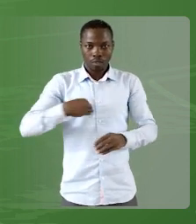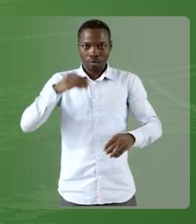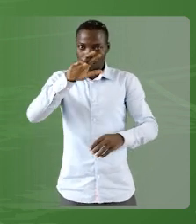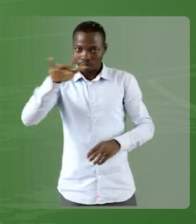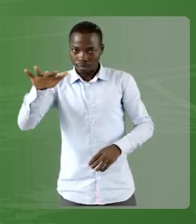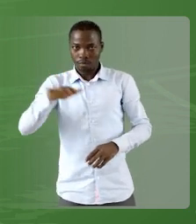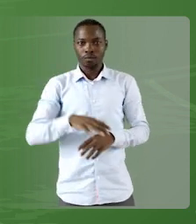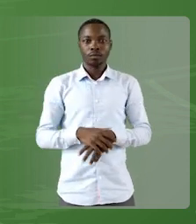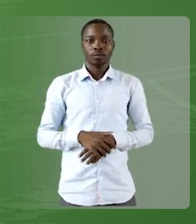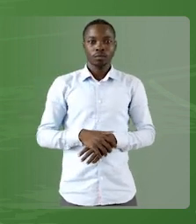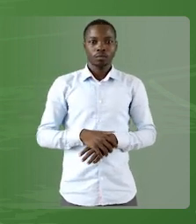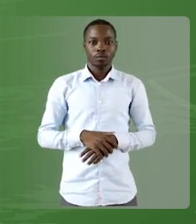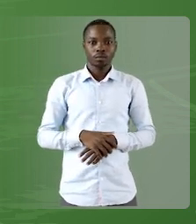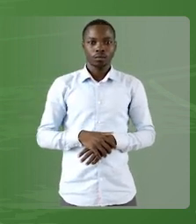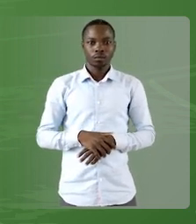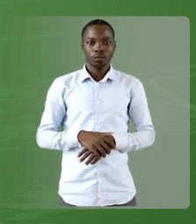lettres.